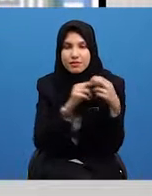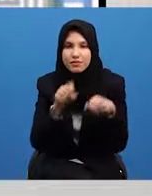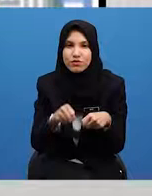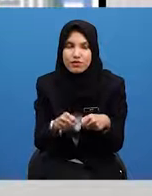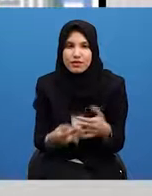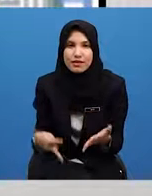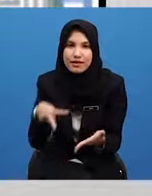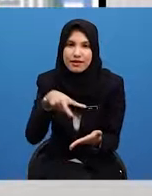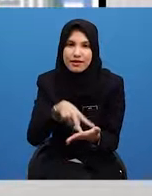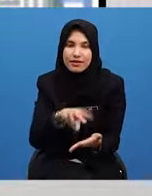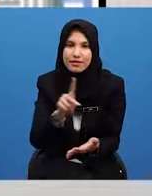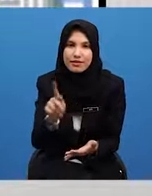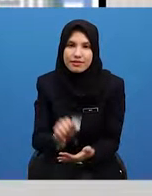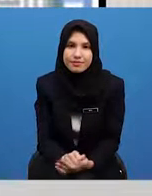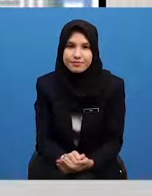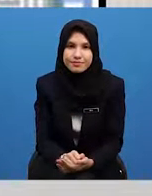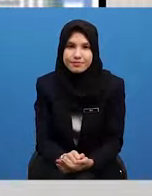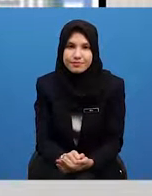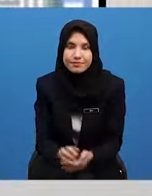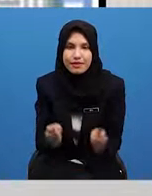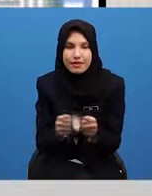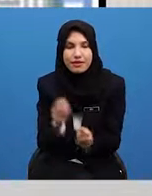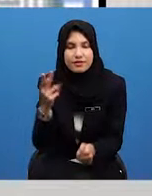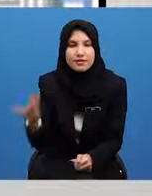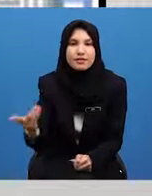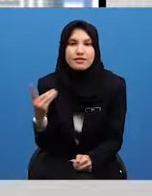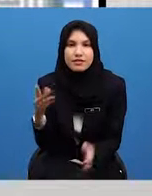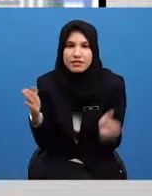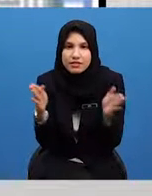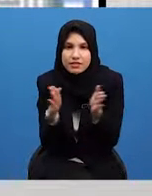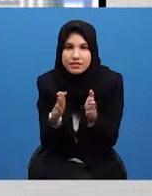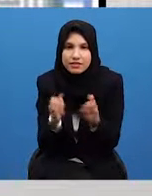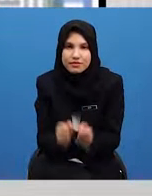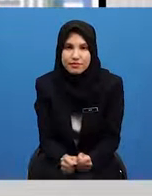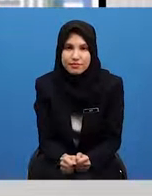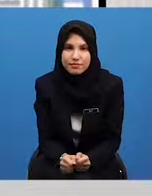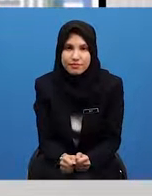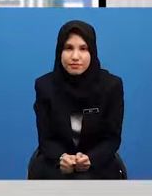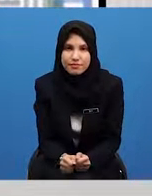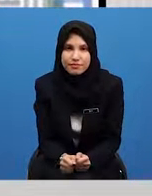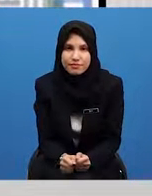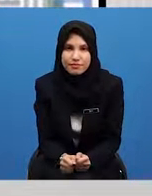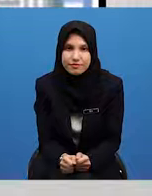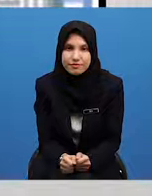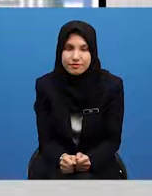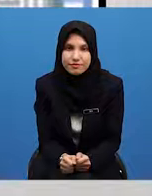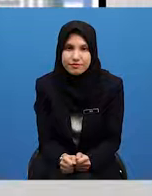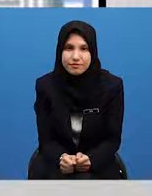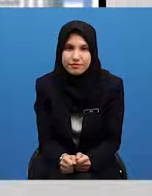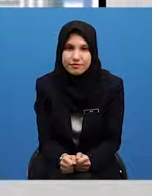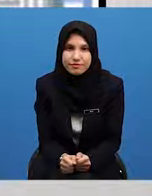dinaikkan. Okey, dengan hanya dengan hanya daya yang kecil. Alright, cikgu naikkan. Cikgu pusingkan lagi